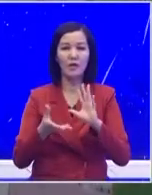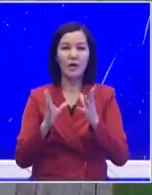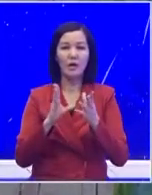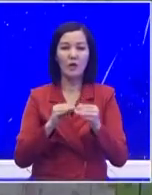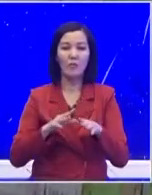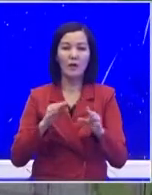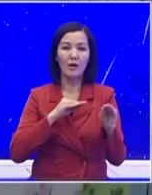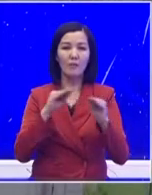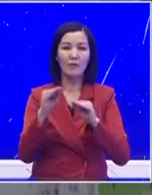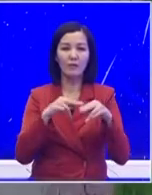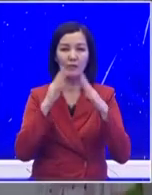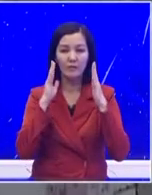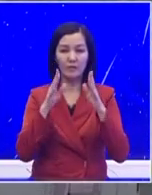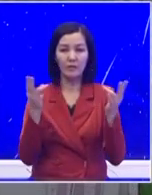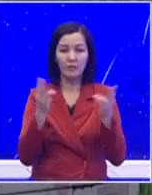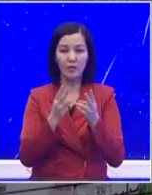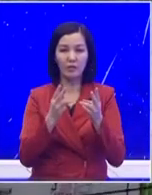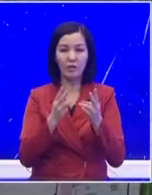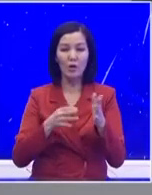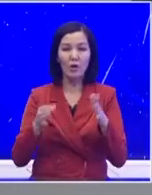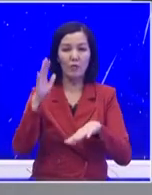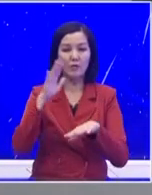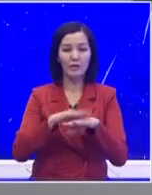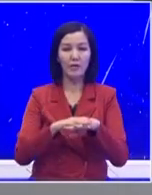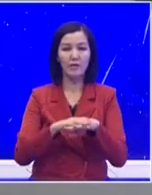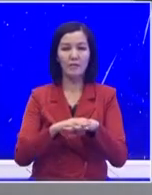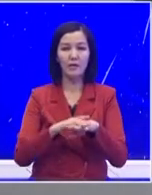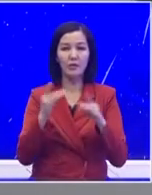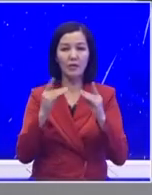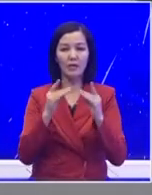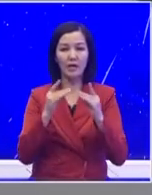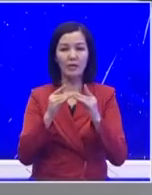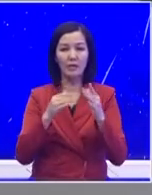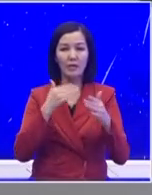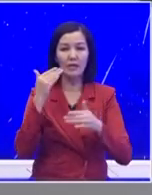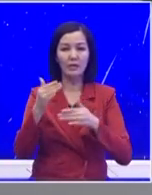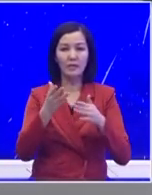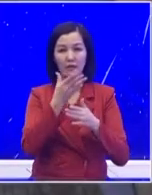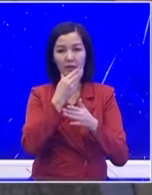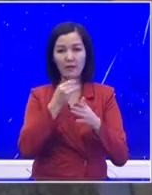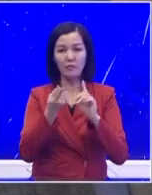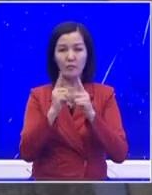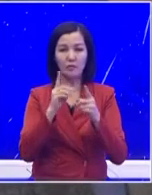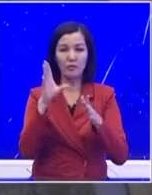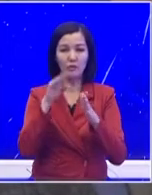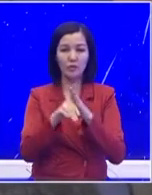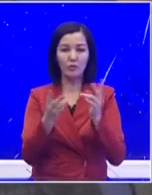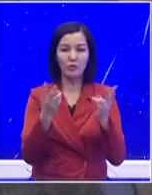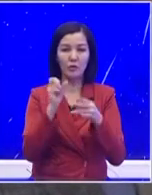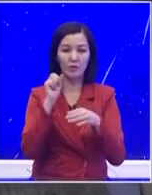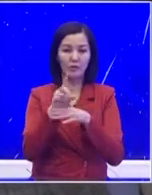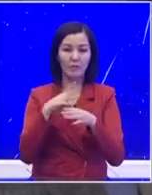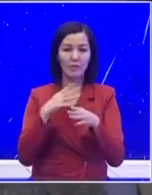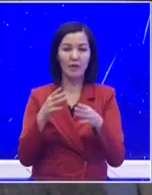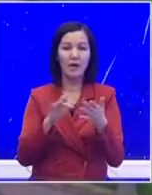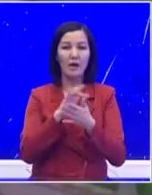абаттандыру жұмысына баса назар аудару қажет. Облыс әкімі Амандық Баталов жатақхананың сыртқы келбетіне байланысты өзгерістер енгізуді тапсырды. Сонымен